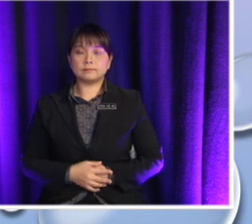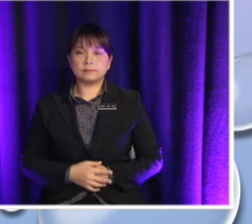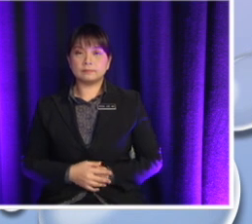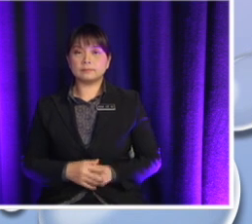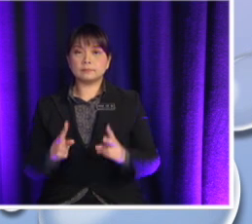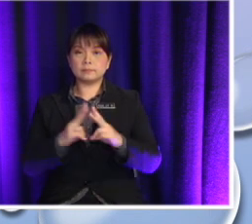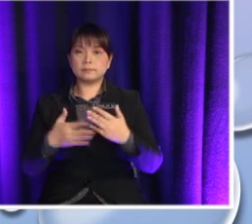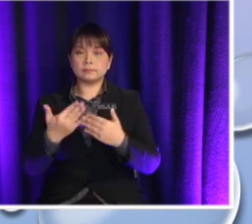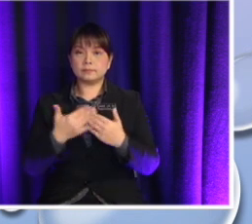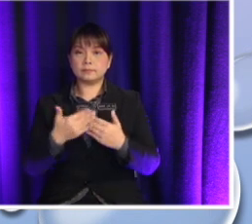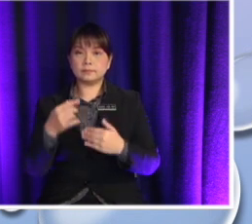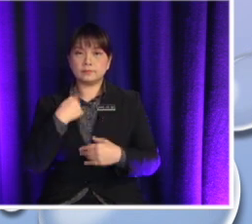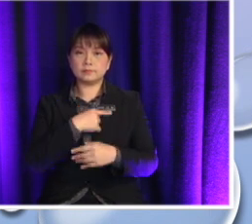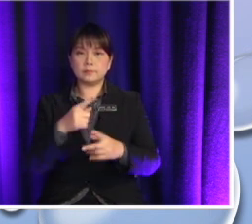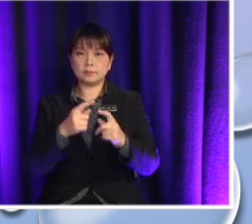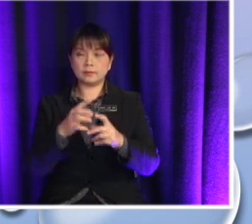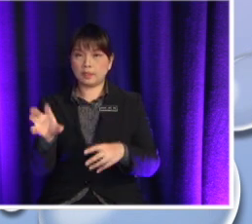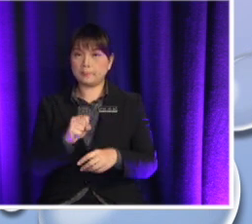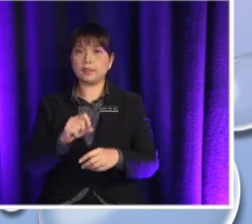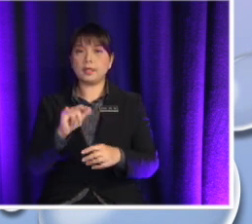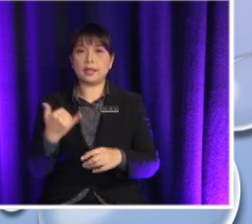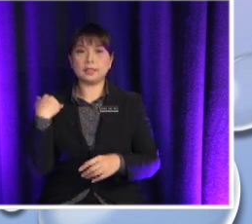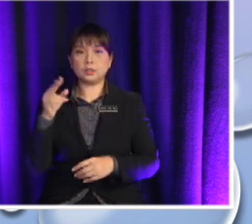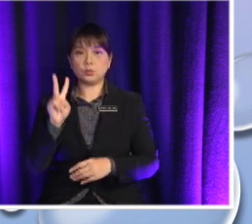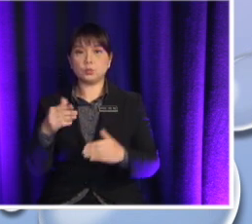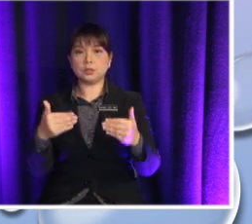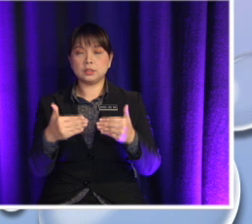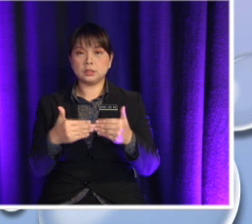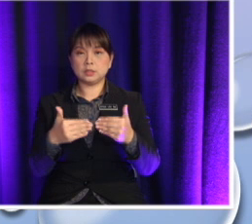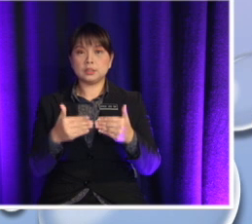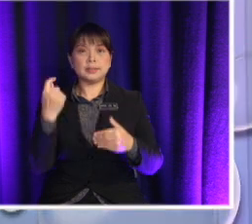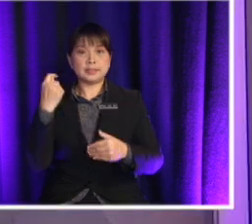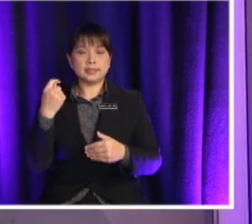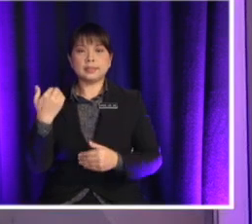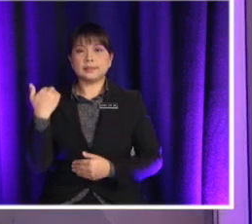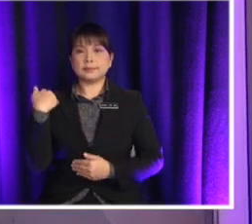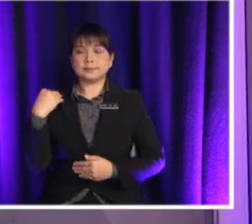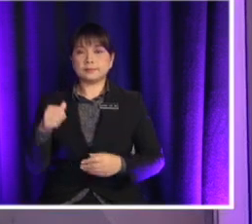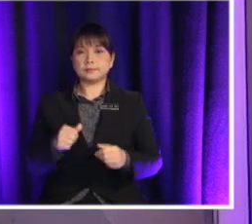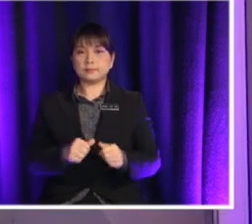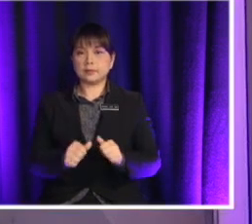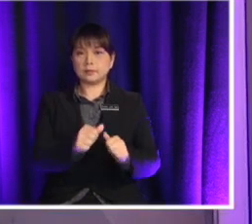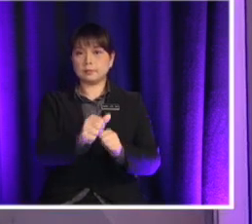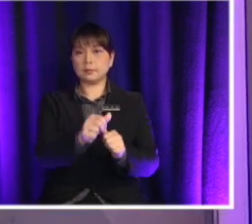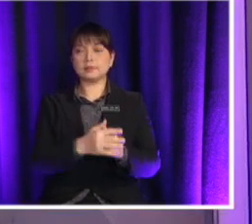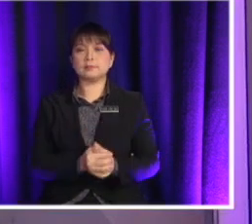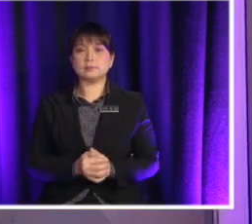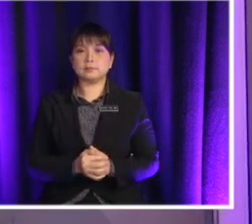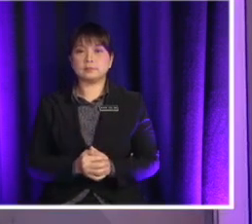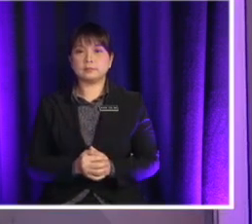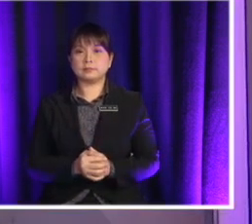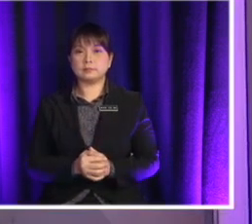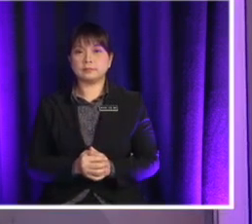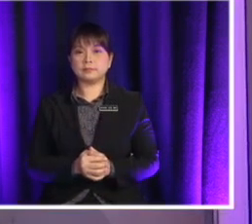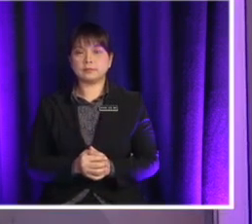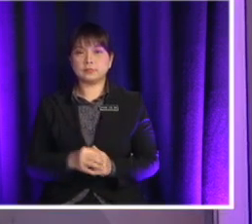kita ambil sini dah ada dua sambungan ni tadi. So sini adalah pengalih. So kita boleh lukiskan di sini.